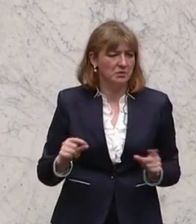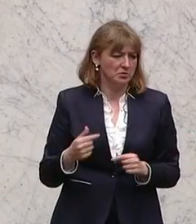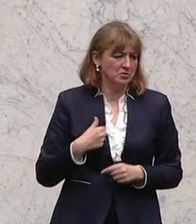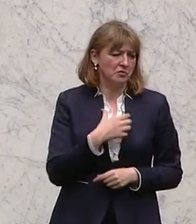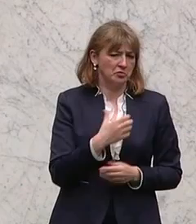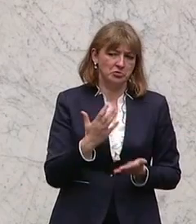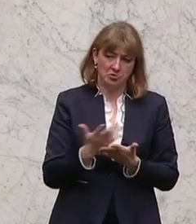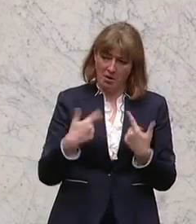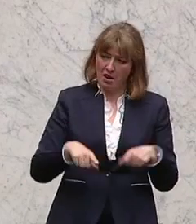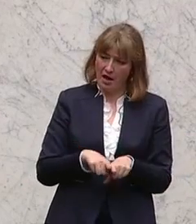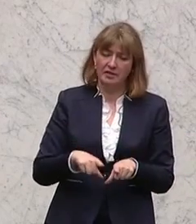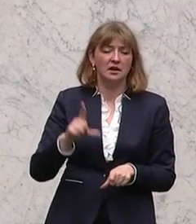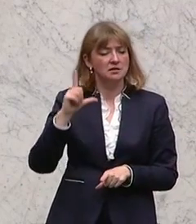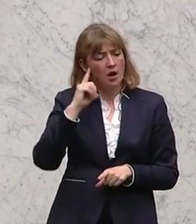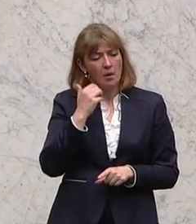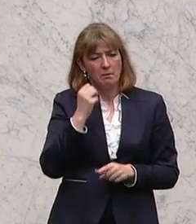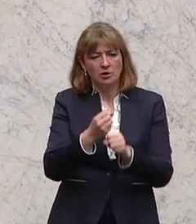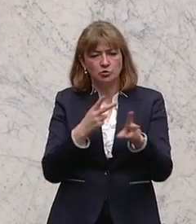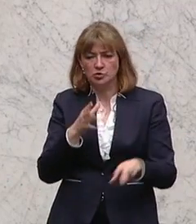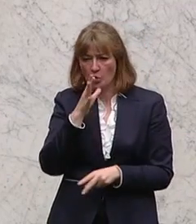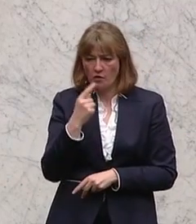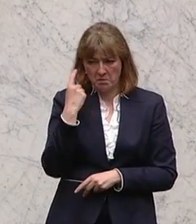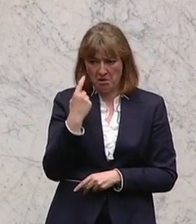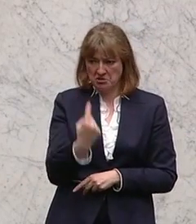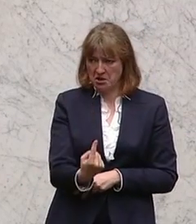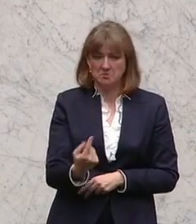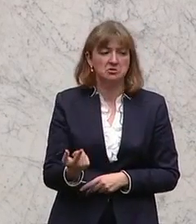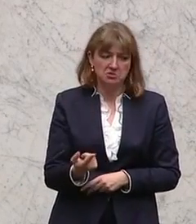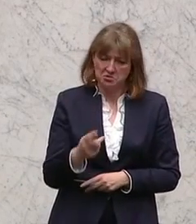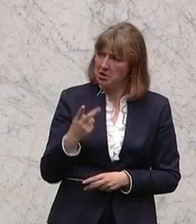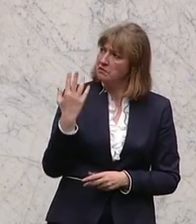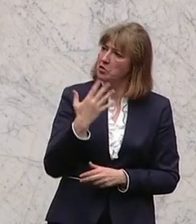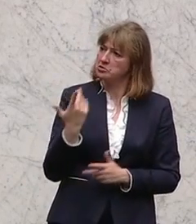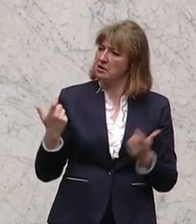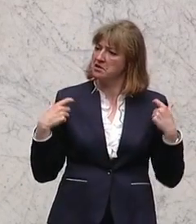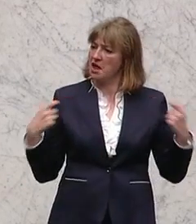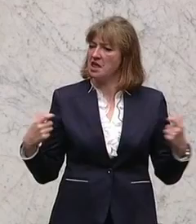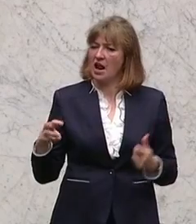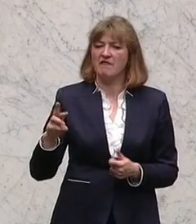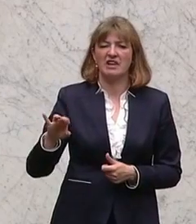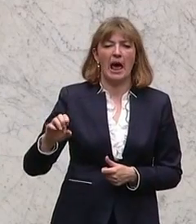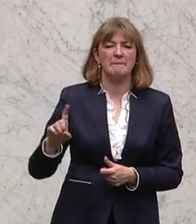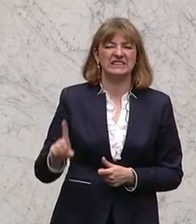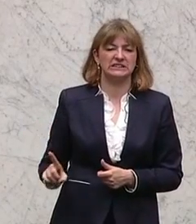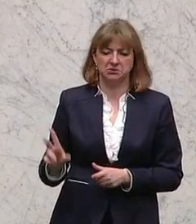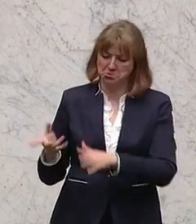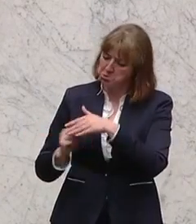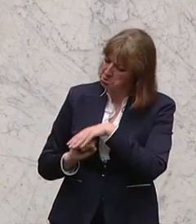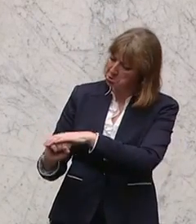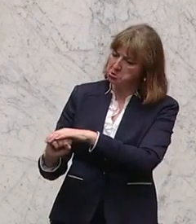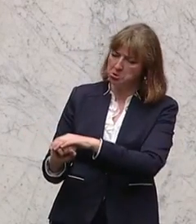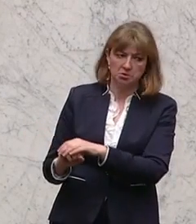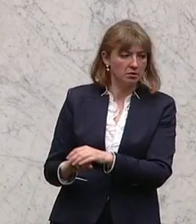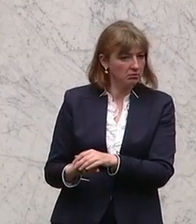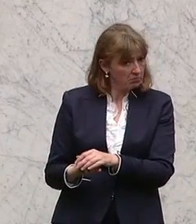schon, wenn der Landeshauptmann Schützenhöfer meint, er kann sich vorstellen, den General Brabetz mit zu unterstützen. Da